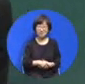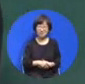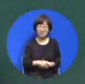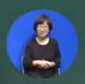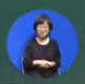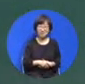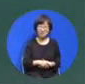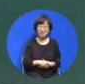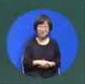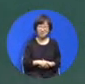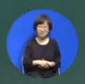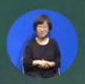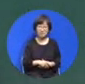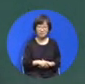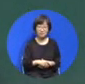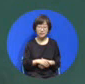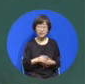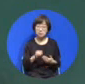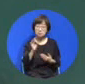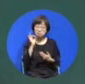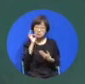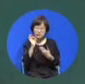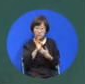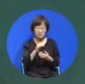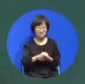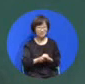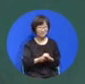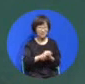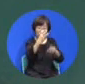만약에 교회 와서 이런 소통이 안 되면요,